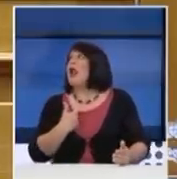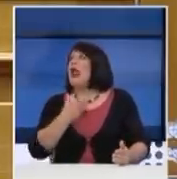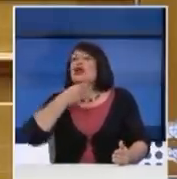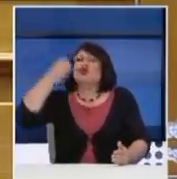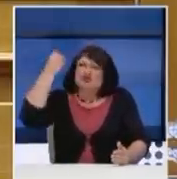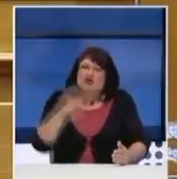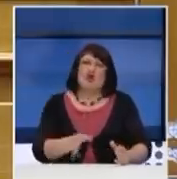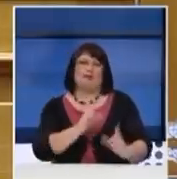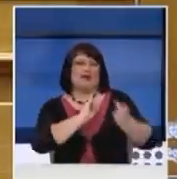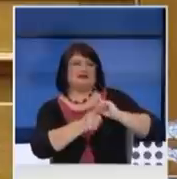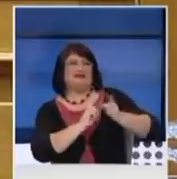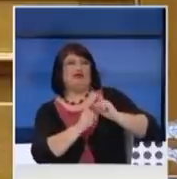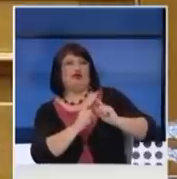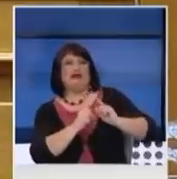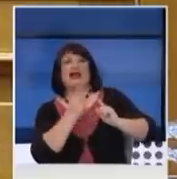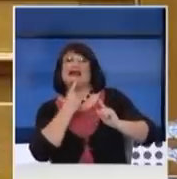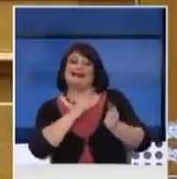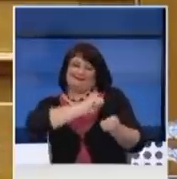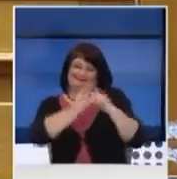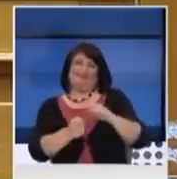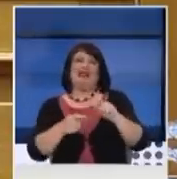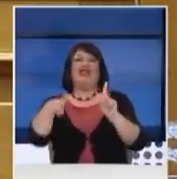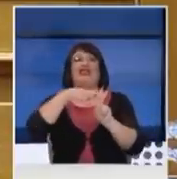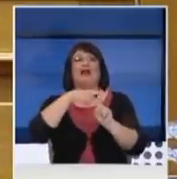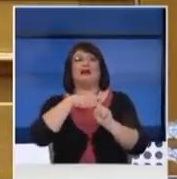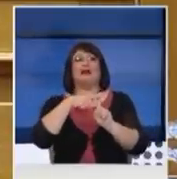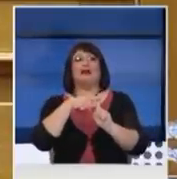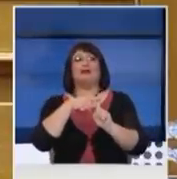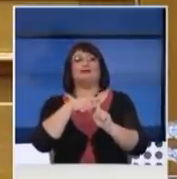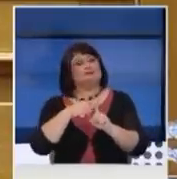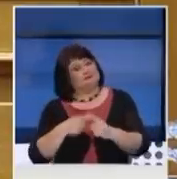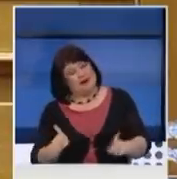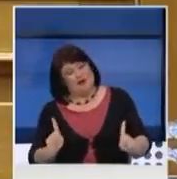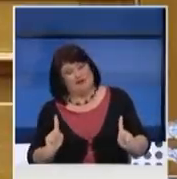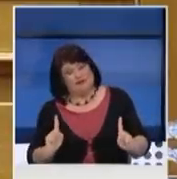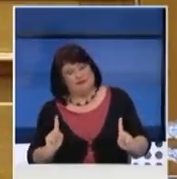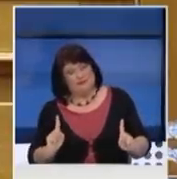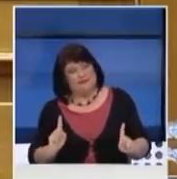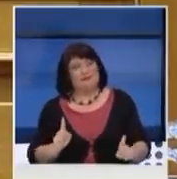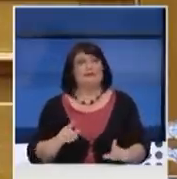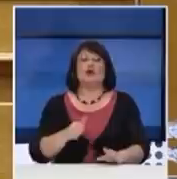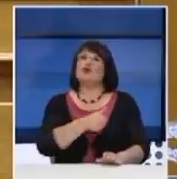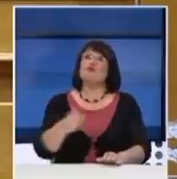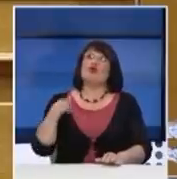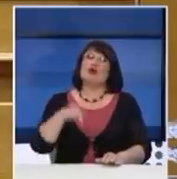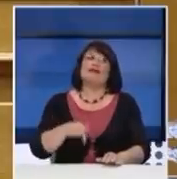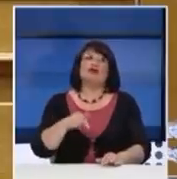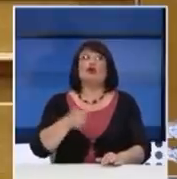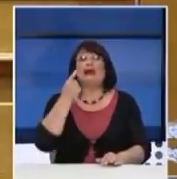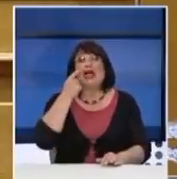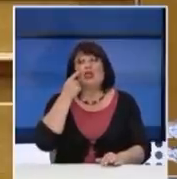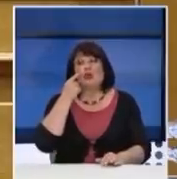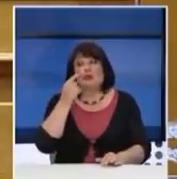επέσχυνη συμφωνία βαφτίζοντας την θετική, υπάρχει διαφορά. Και δεν είναι μόνο αυτό. Πάμε στα διαπόντια